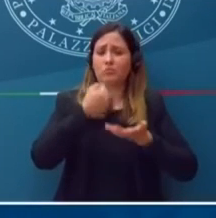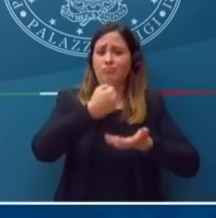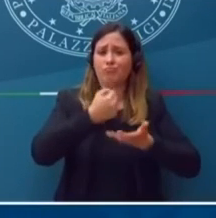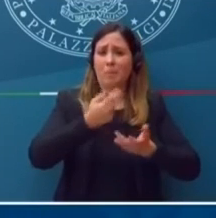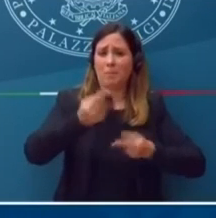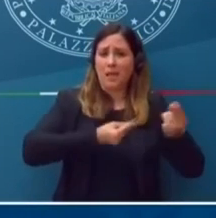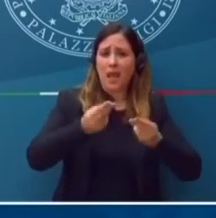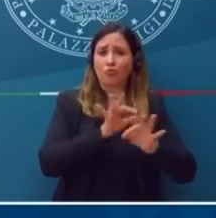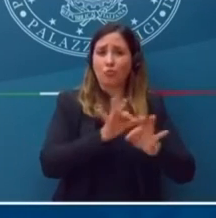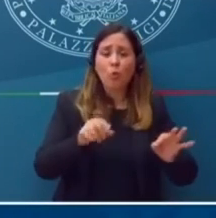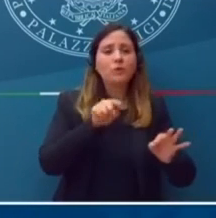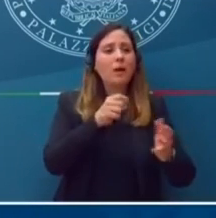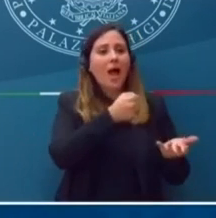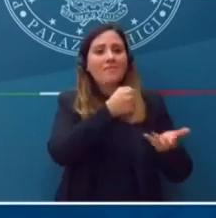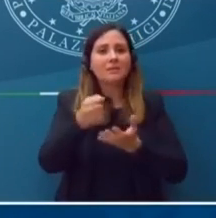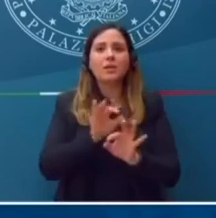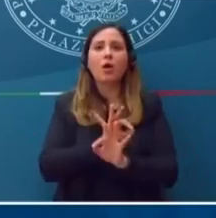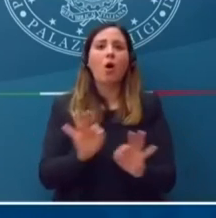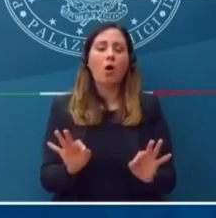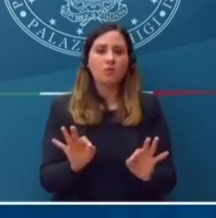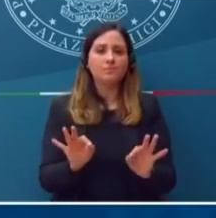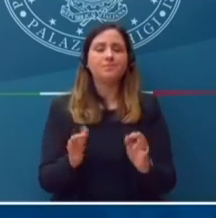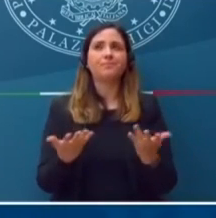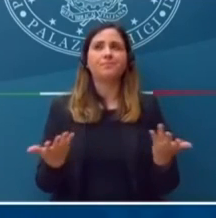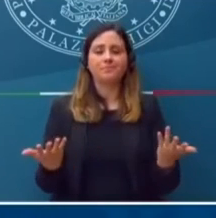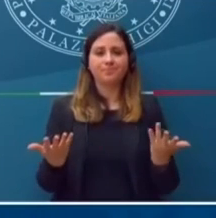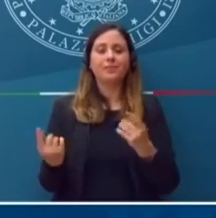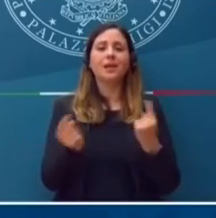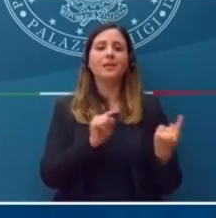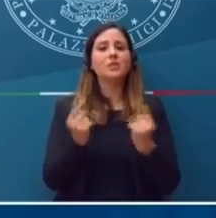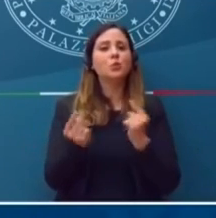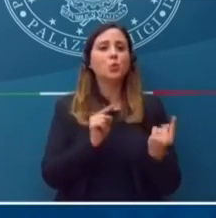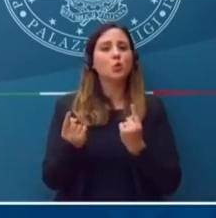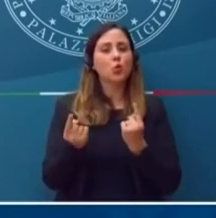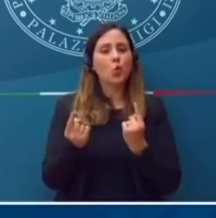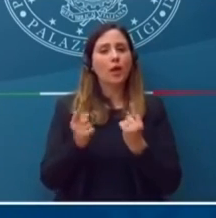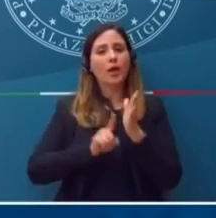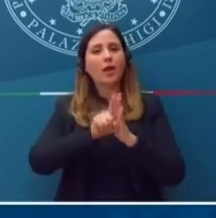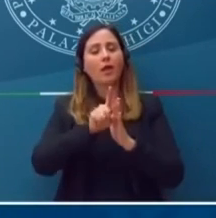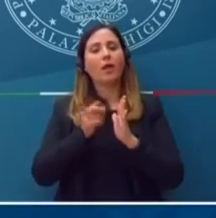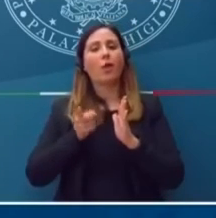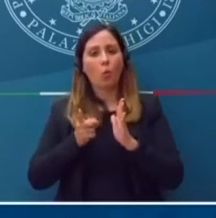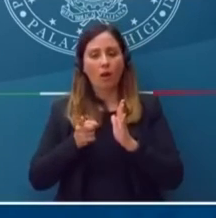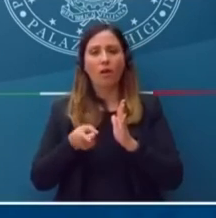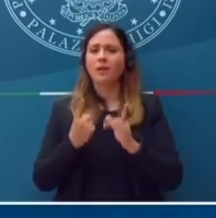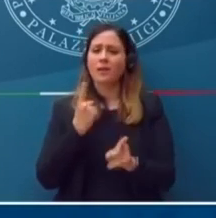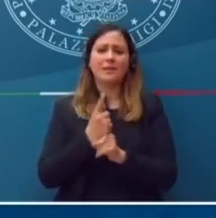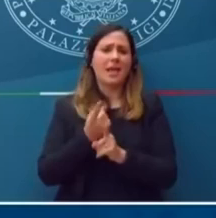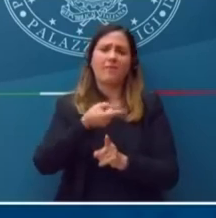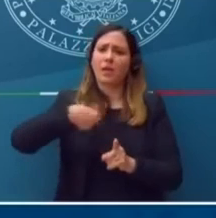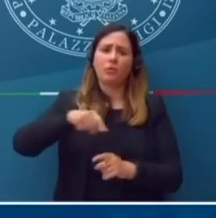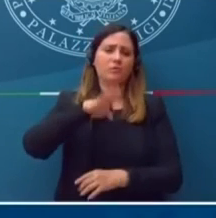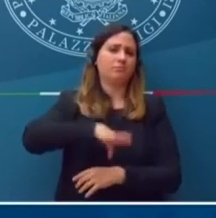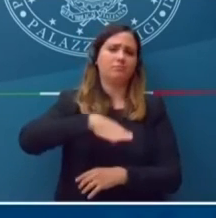fatti. Quindi quello che è venuto fuori da questa discussione è che bisogna cambiare tutto per diventare credibili.